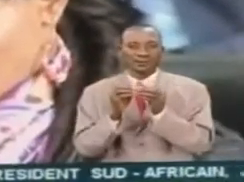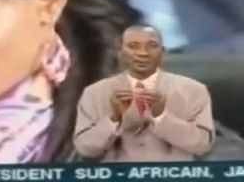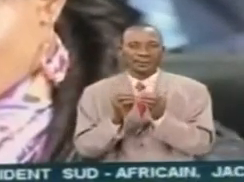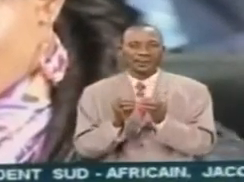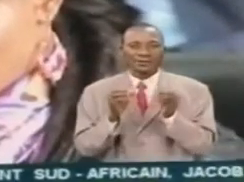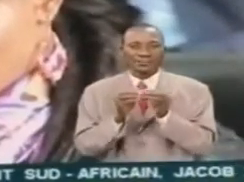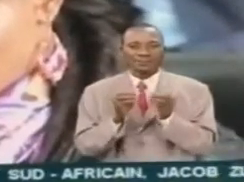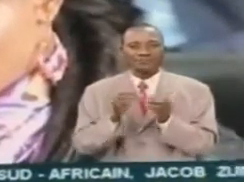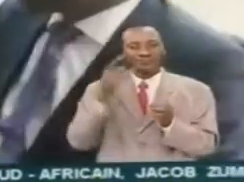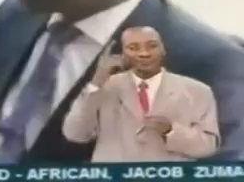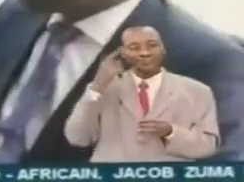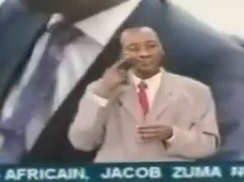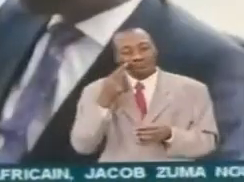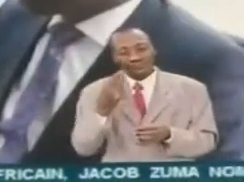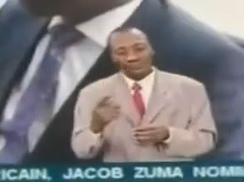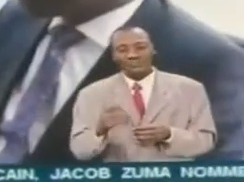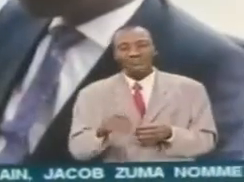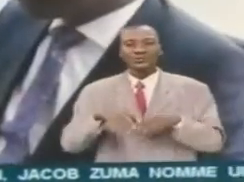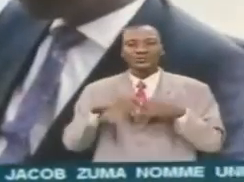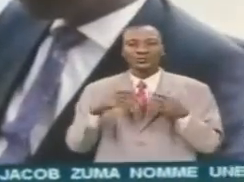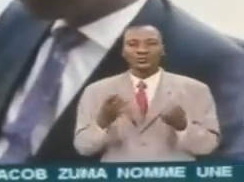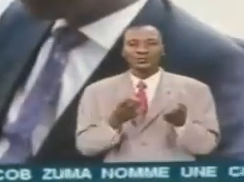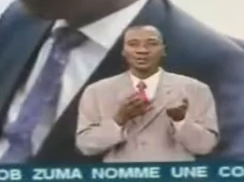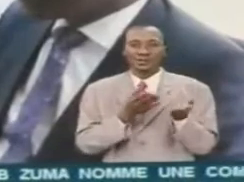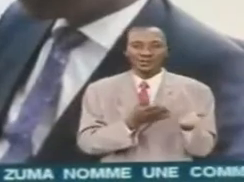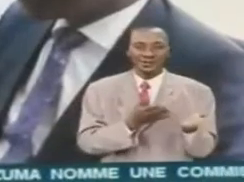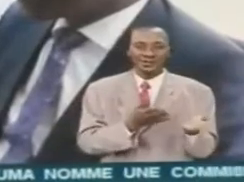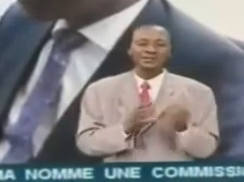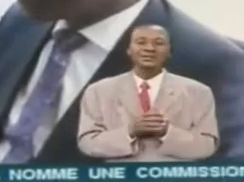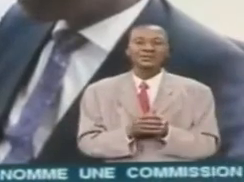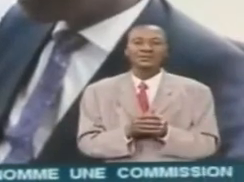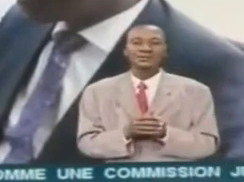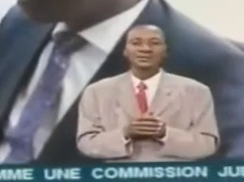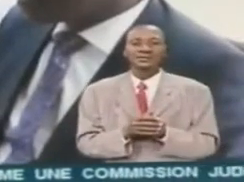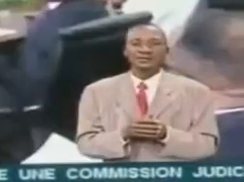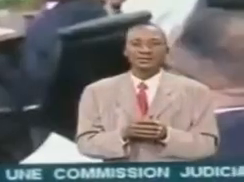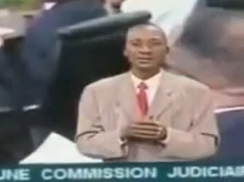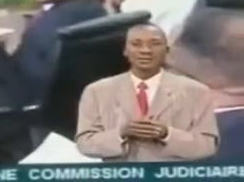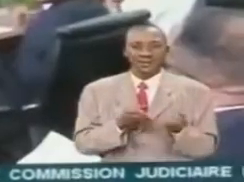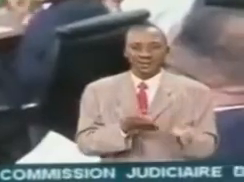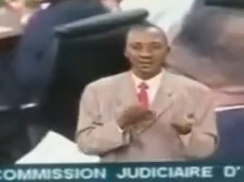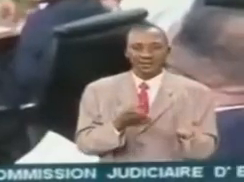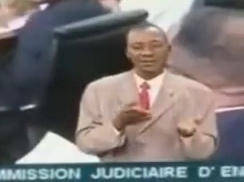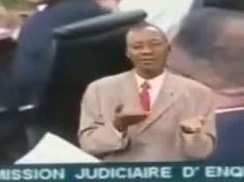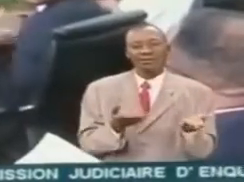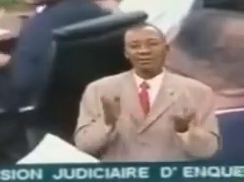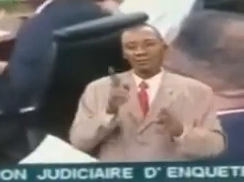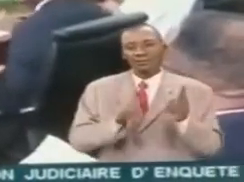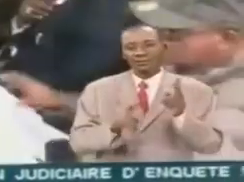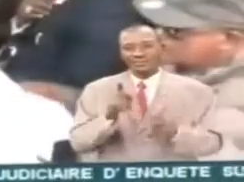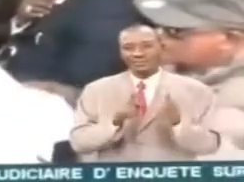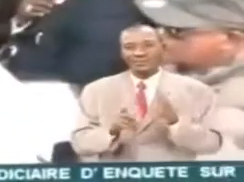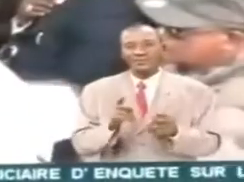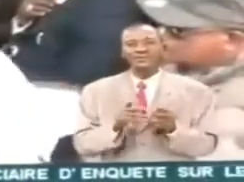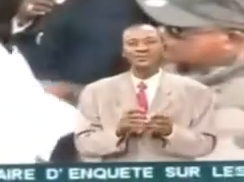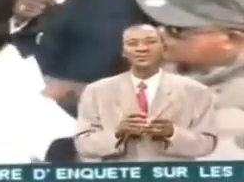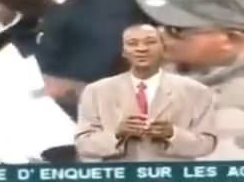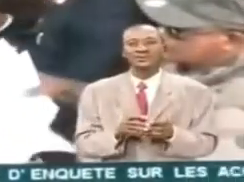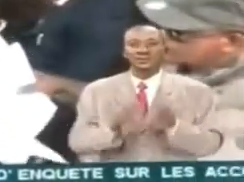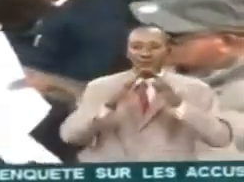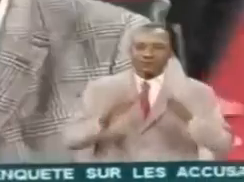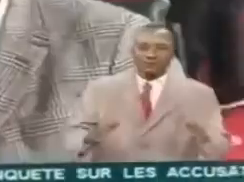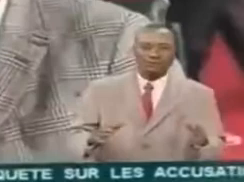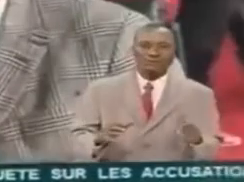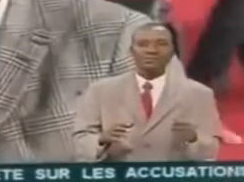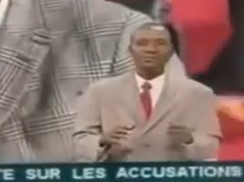de solutions à vocation d'épargner à son électorat la répétition du spectacle douloureux 2018. La matière a été